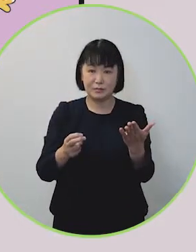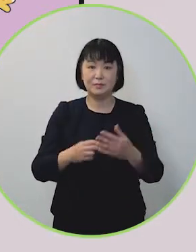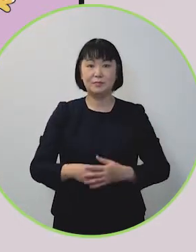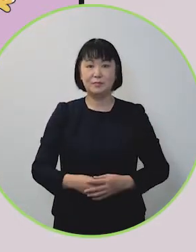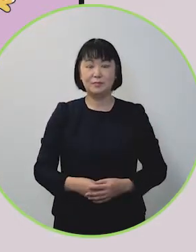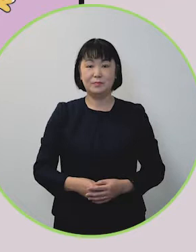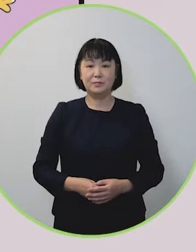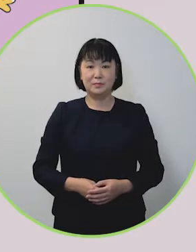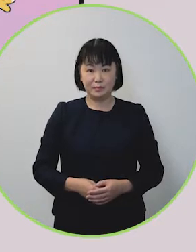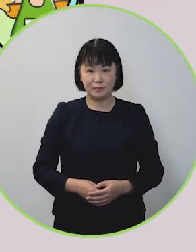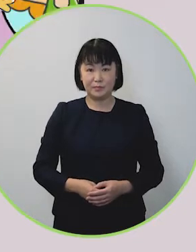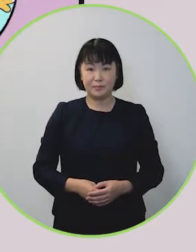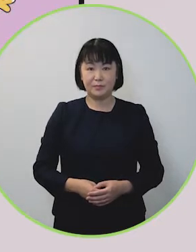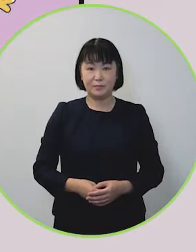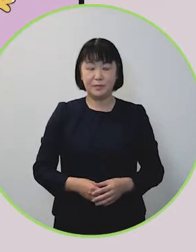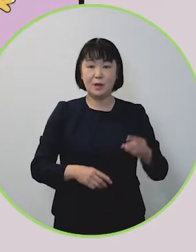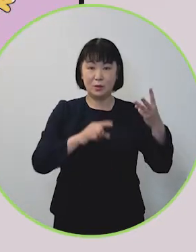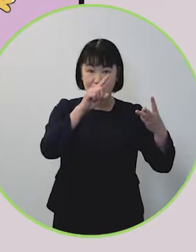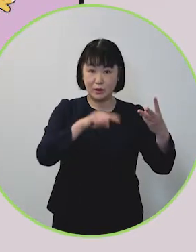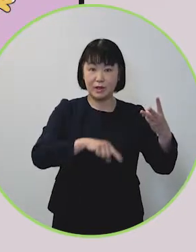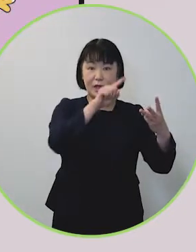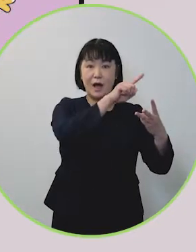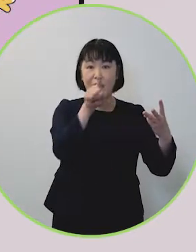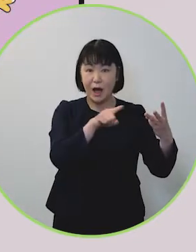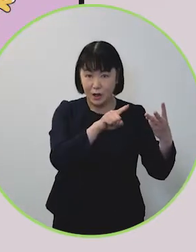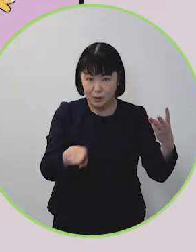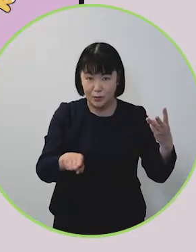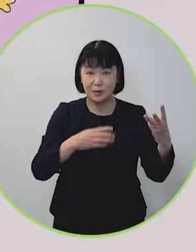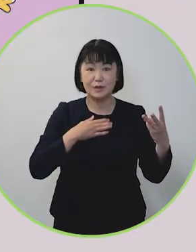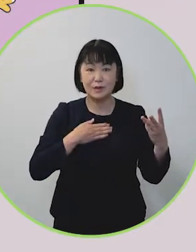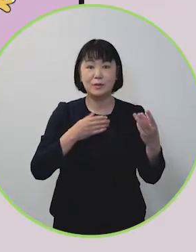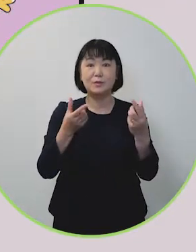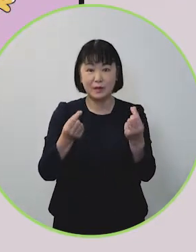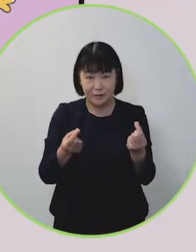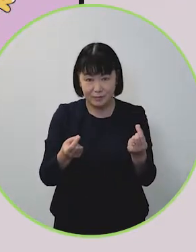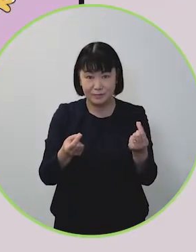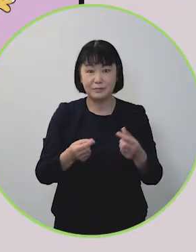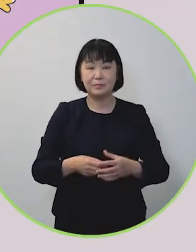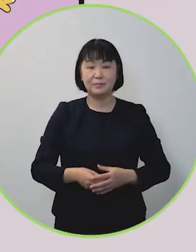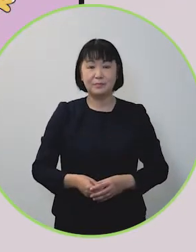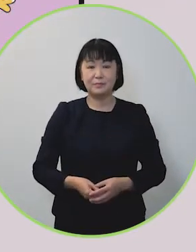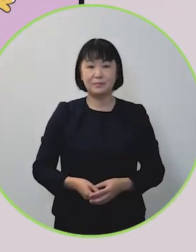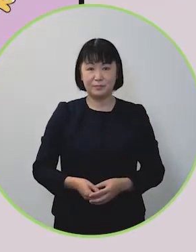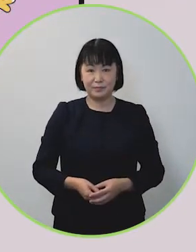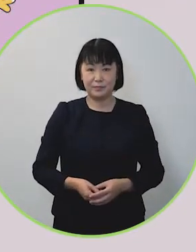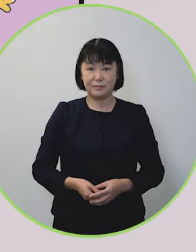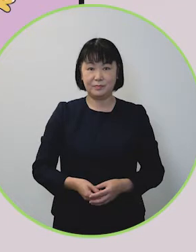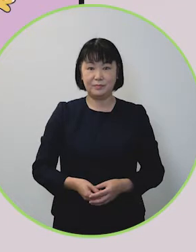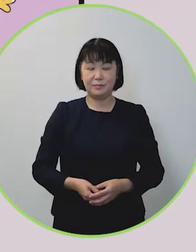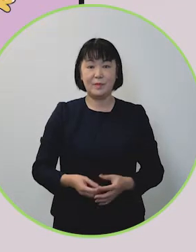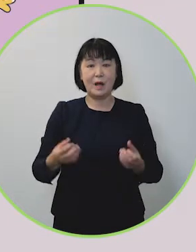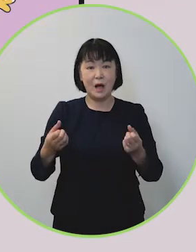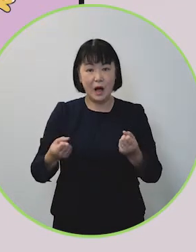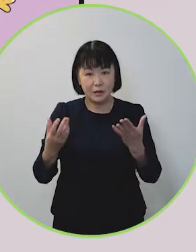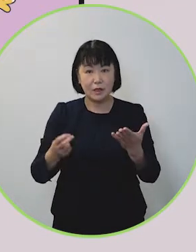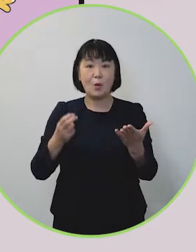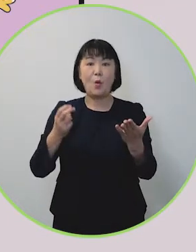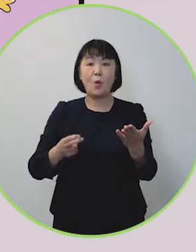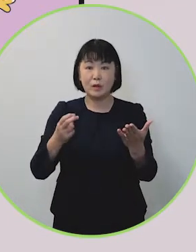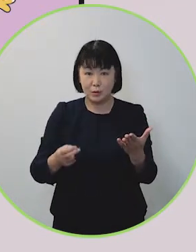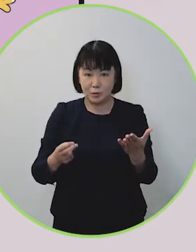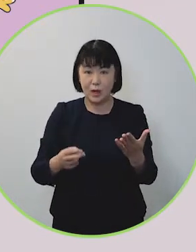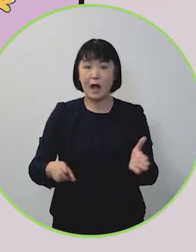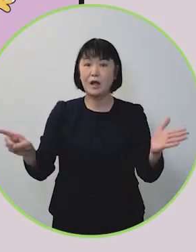7本体くん3 r は知っているよねプラスチック